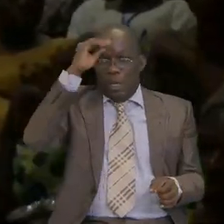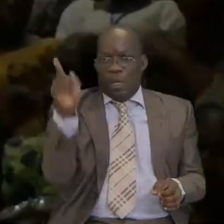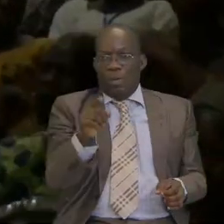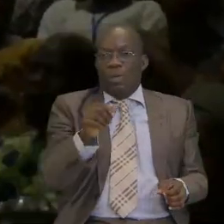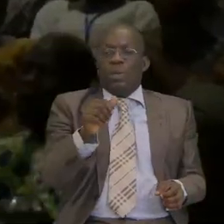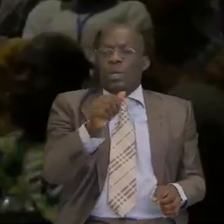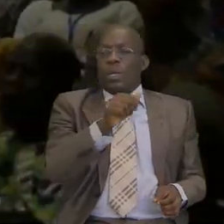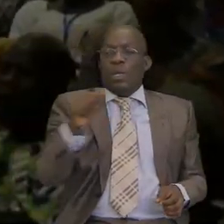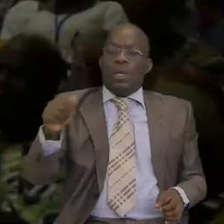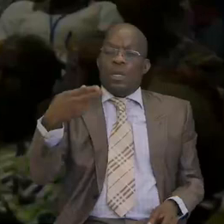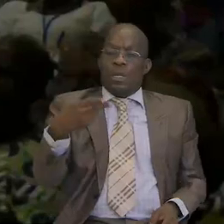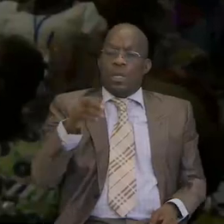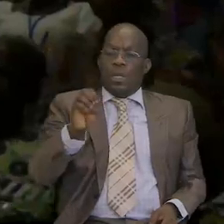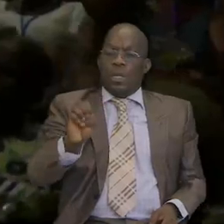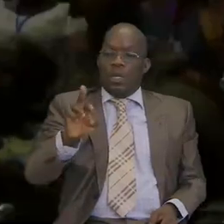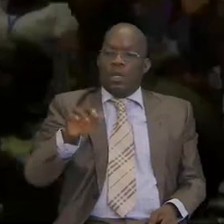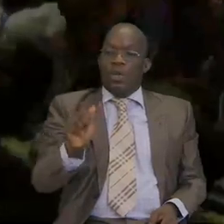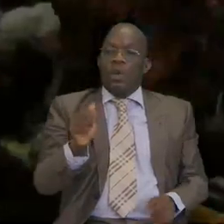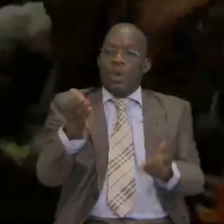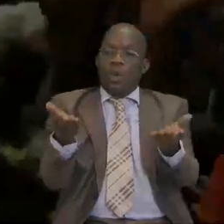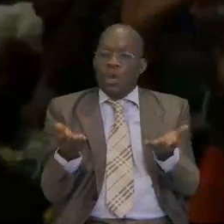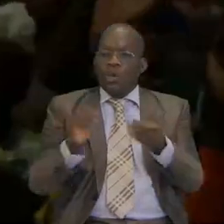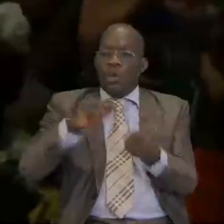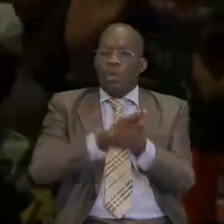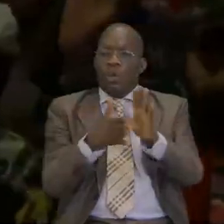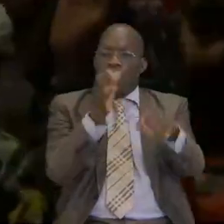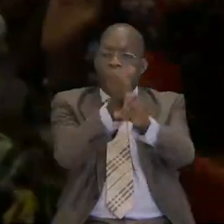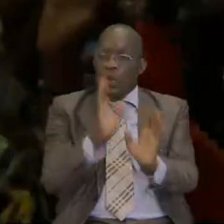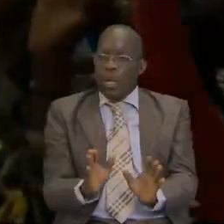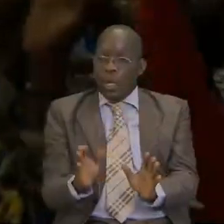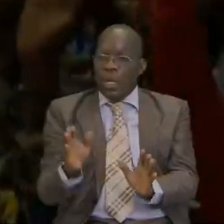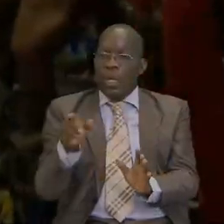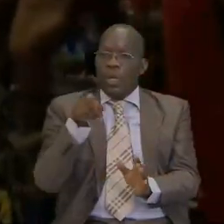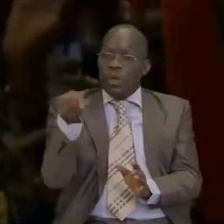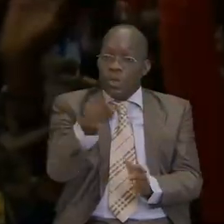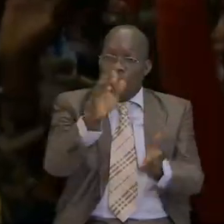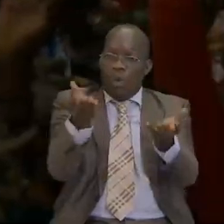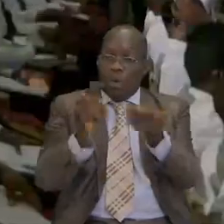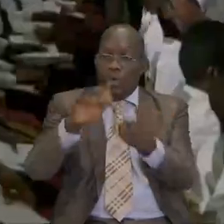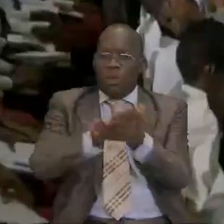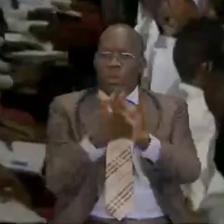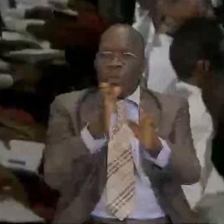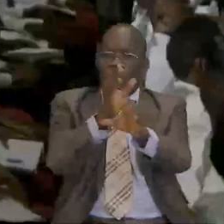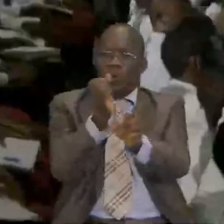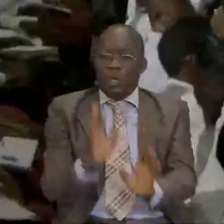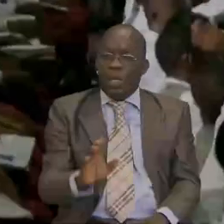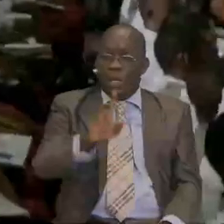Est-ce que quelqu'un veut devenir un héros là-bas aujourd'hui? Est-ce qu'il y a quelqu'un là-bas? Dieu le